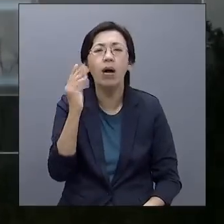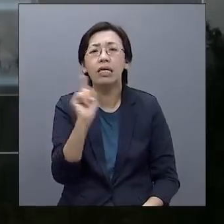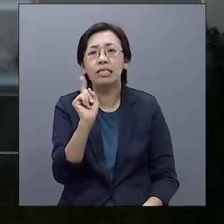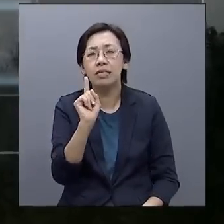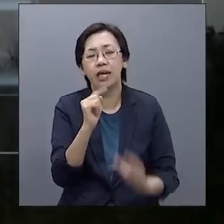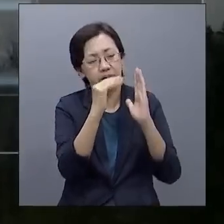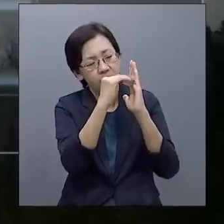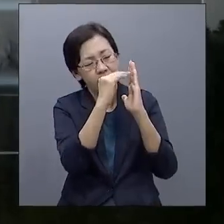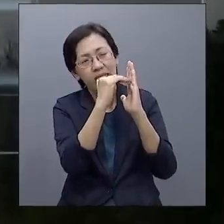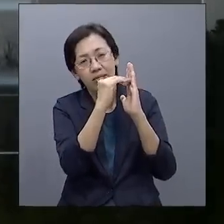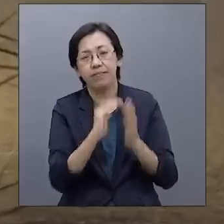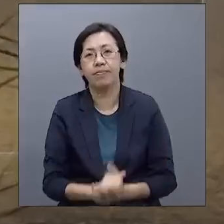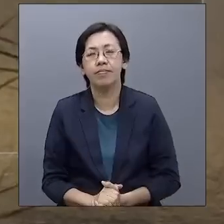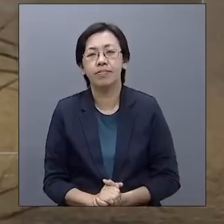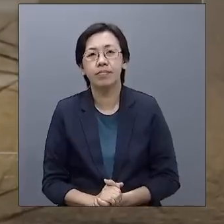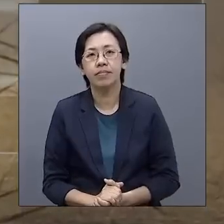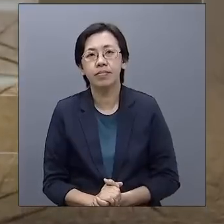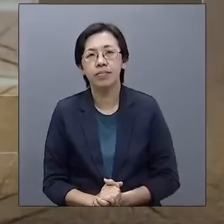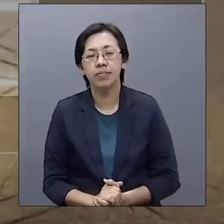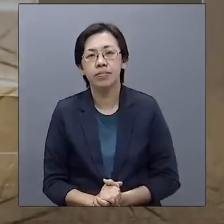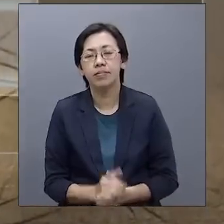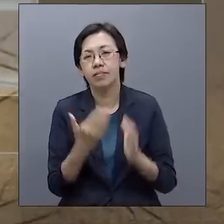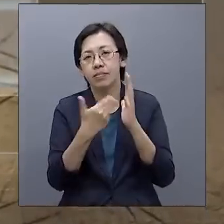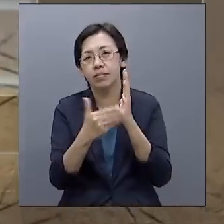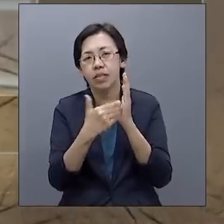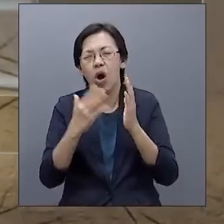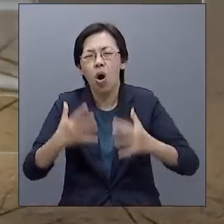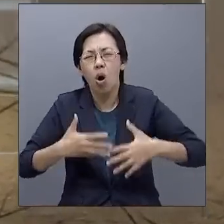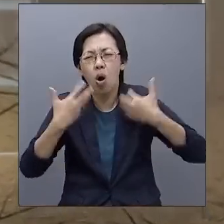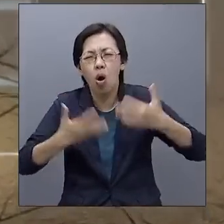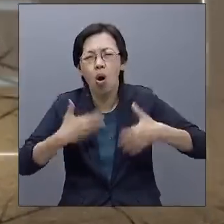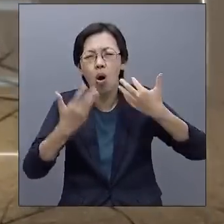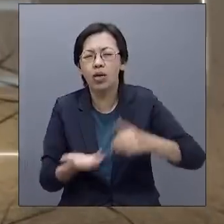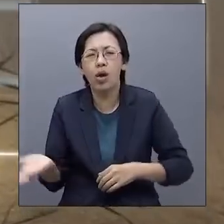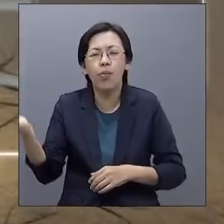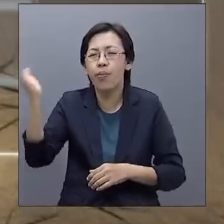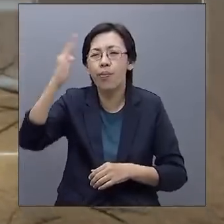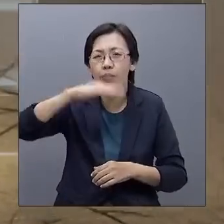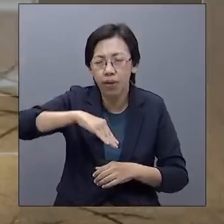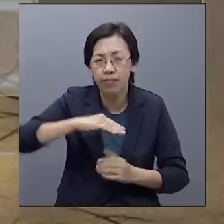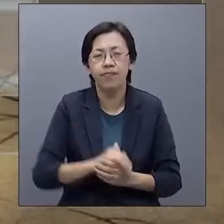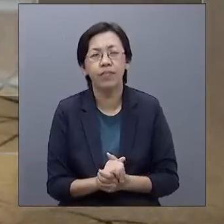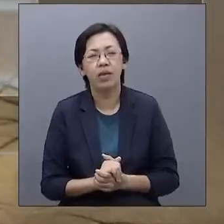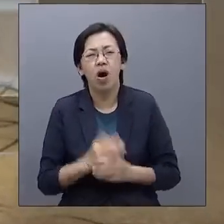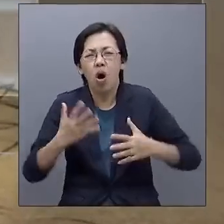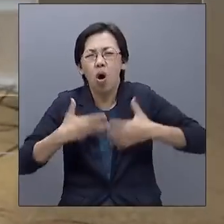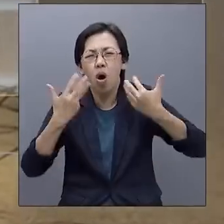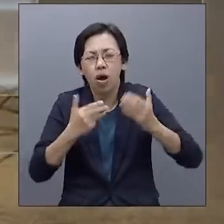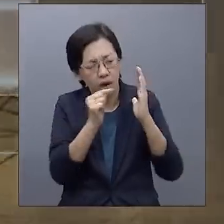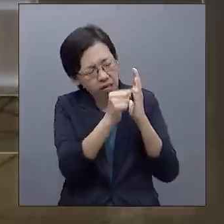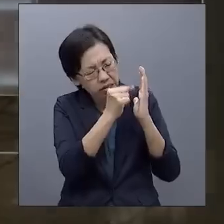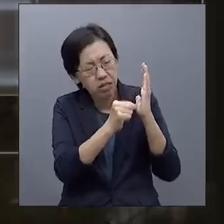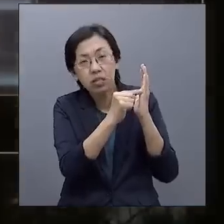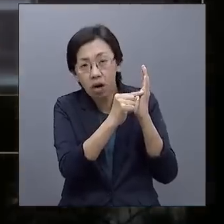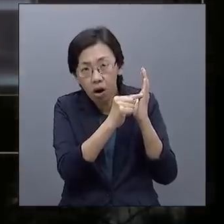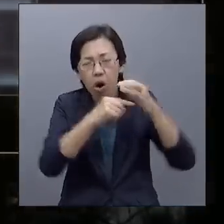ล่างของภาคภาคตะวันออกเฉียงเหนืออากาศร้อนโดยทั่วไปมีฟ้าหลัวในตอนกลางวันมีอากาศร้อนจัดในบางพื้นที่